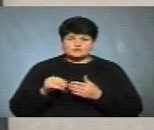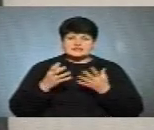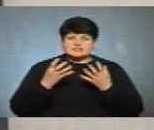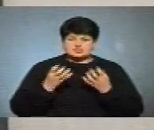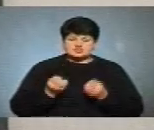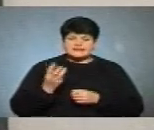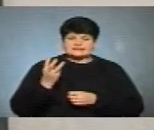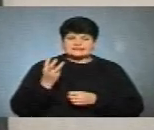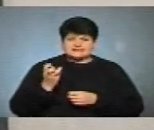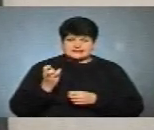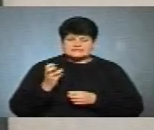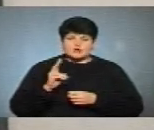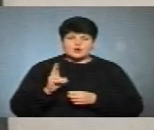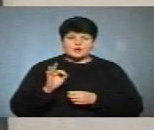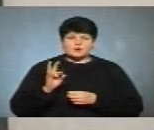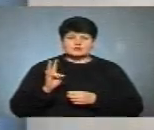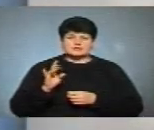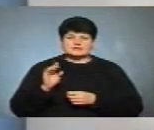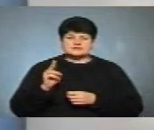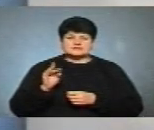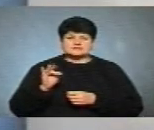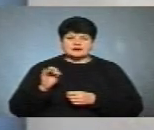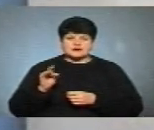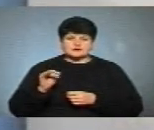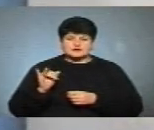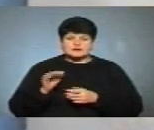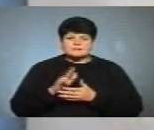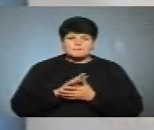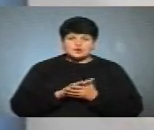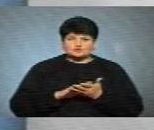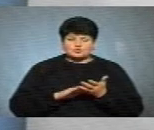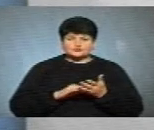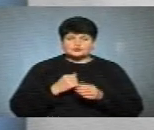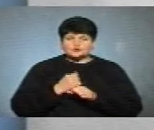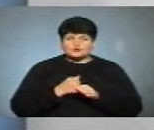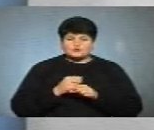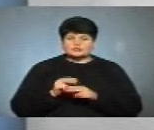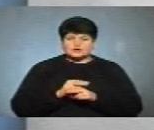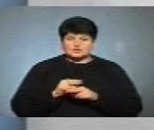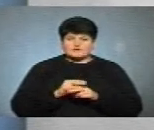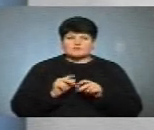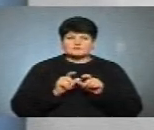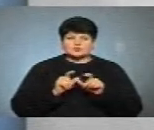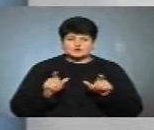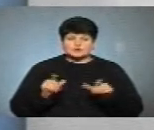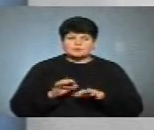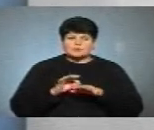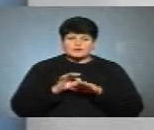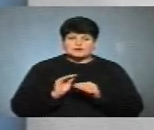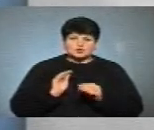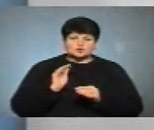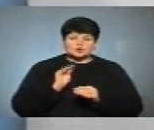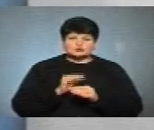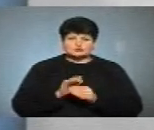300 концентраторів. І продовжується робота лікувальними установами проведення